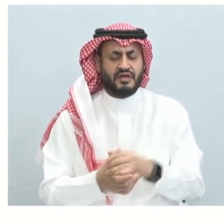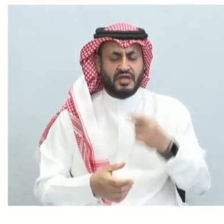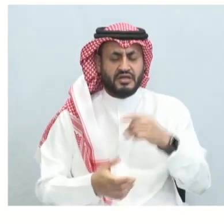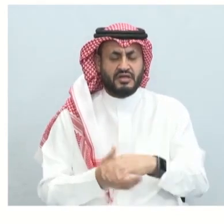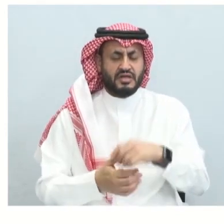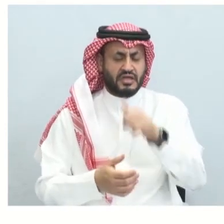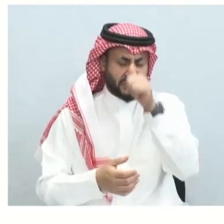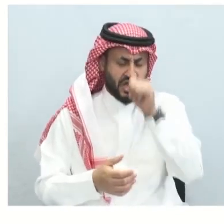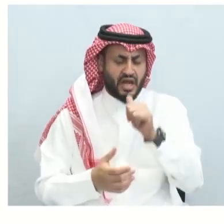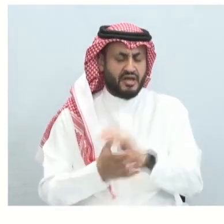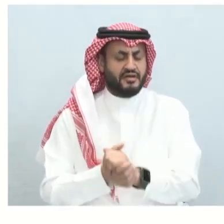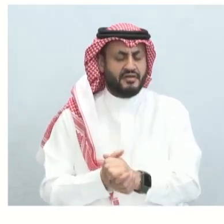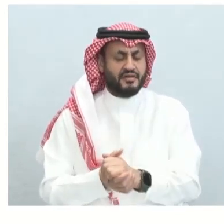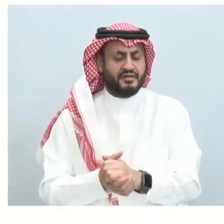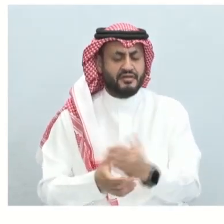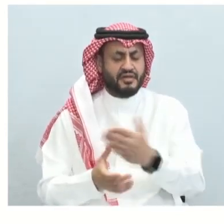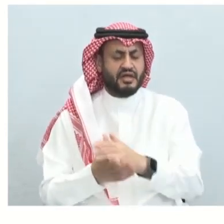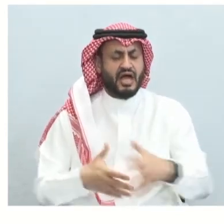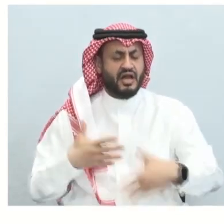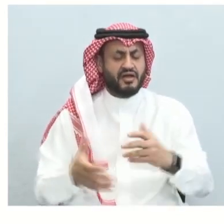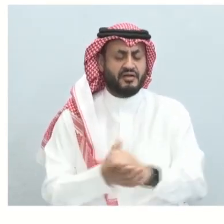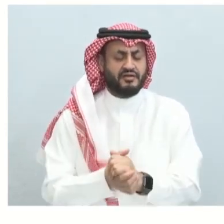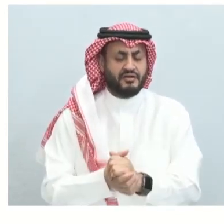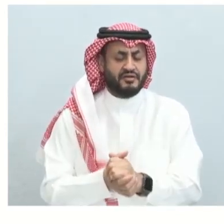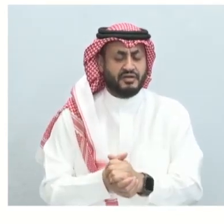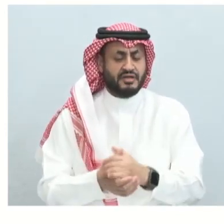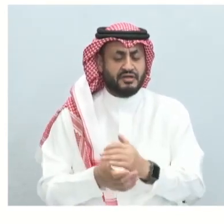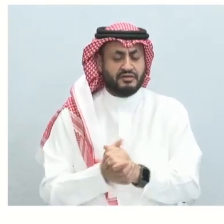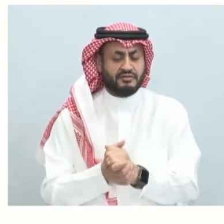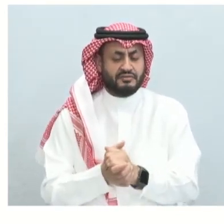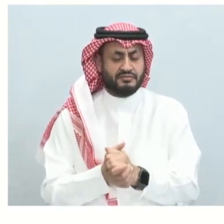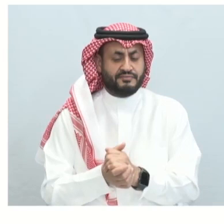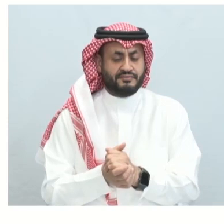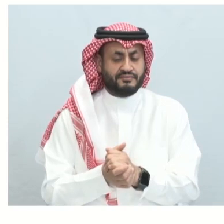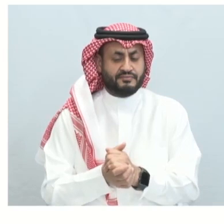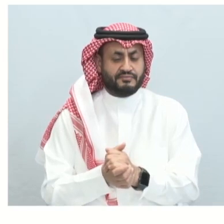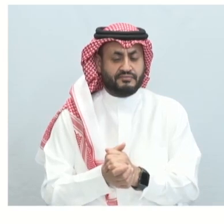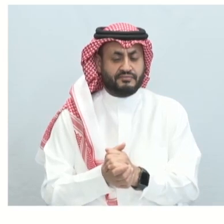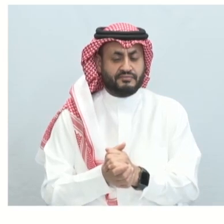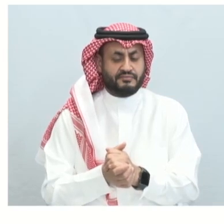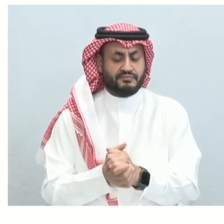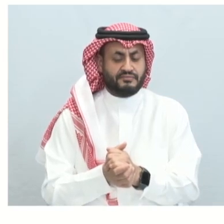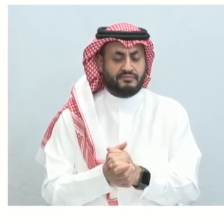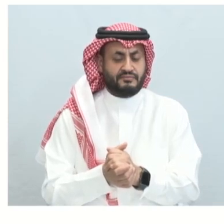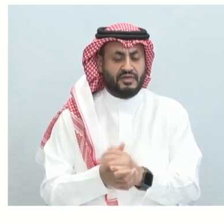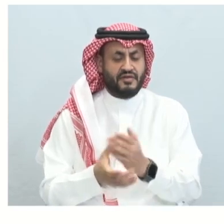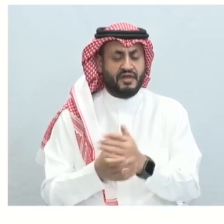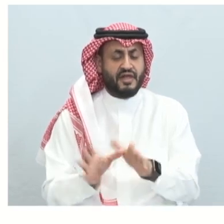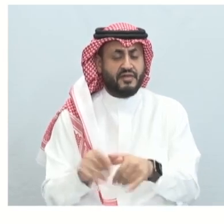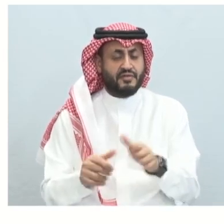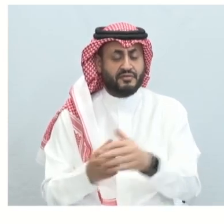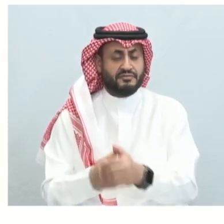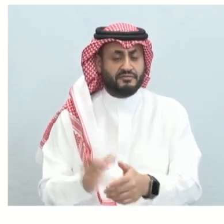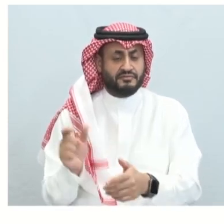وسلم ملاطفا يا ابا عمير ما فعل النغير والنغير ماذا عصفور والنغير العصفور